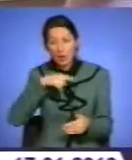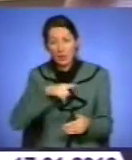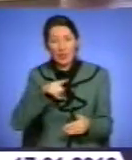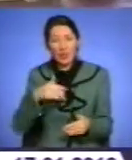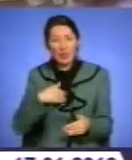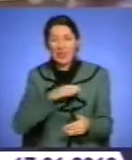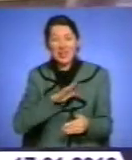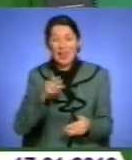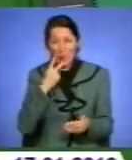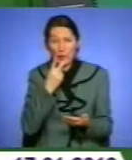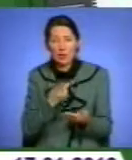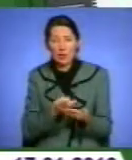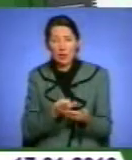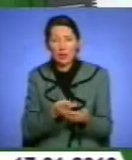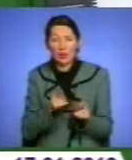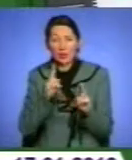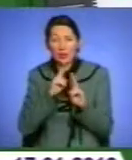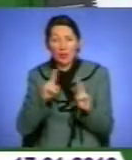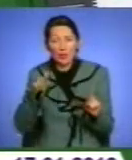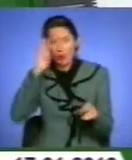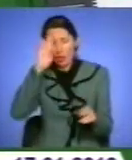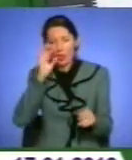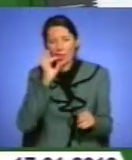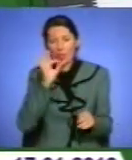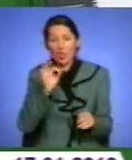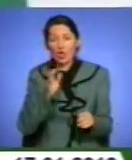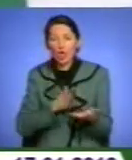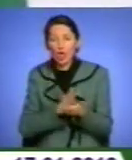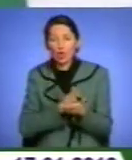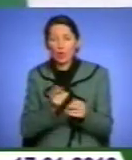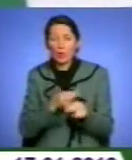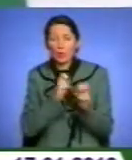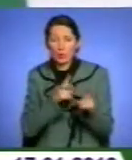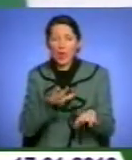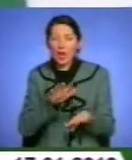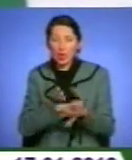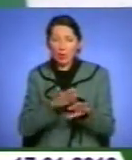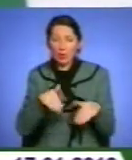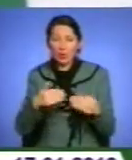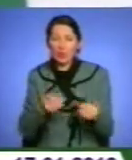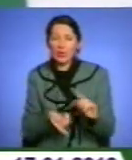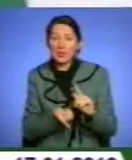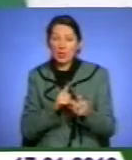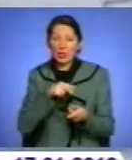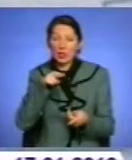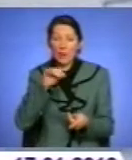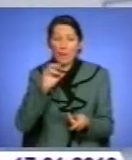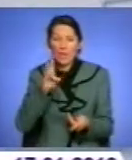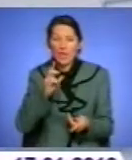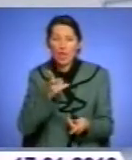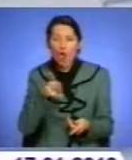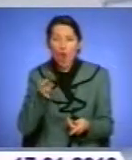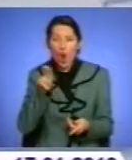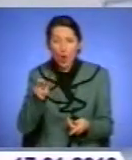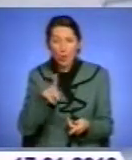не подивилася. Невідомі представилися співробітниками Служби безпеки банку і запропонували змінити пін-код. Аби